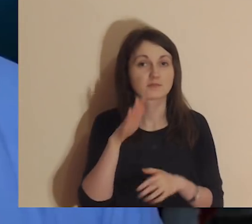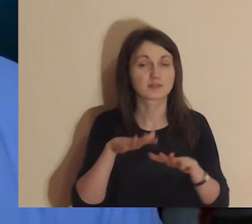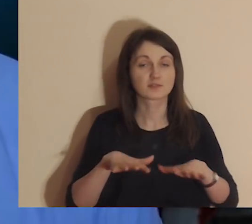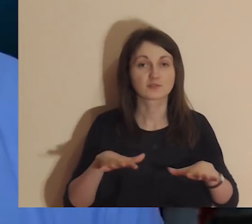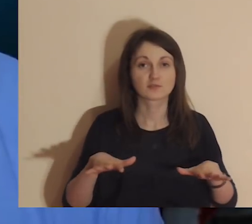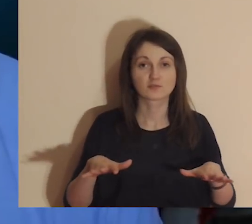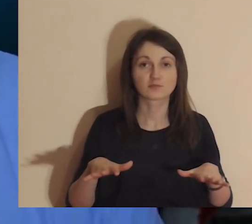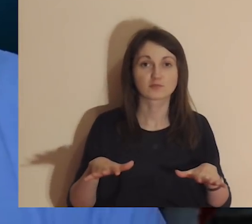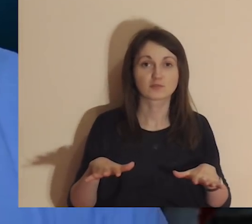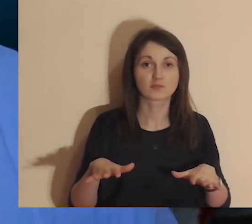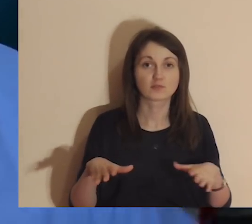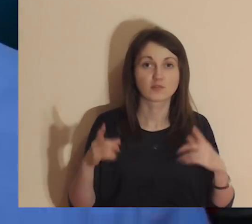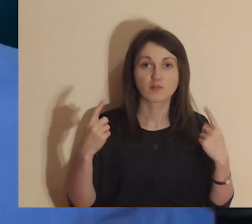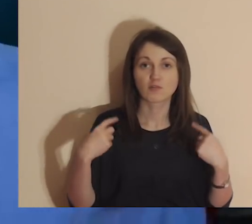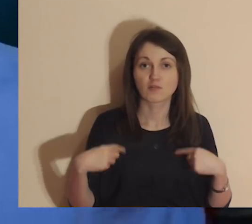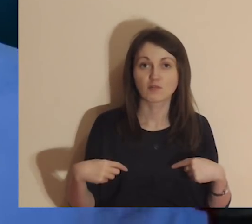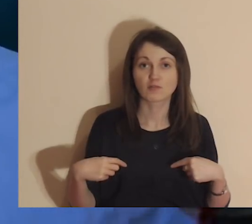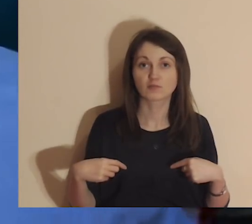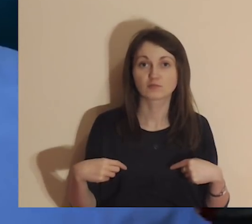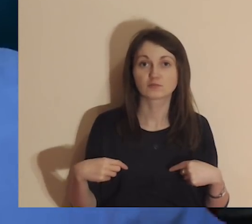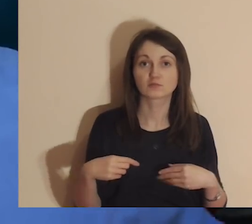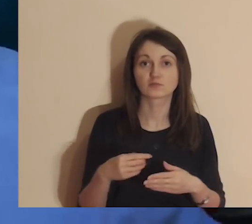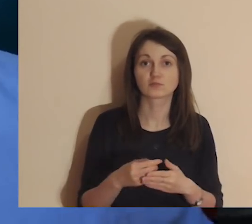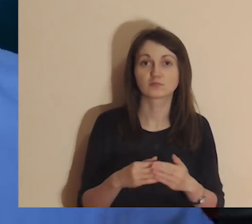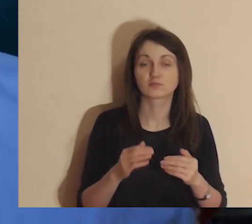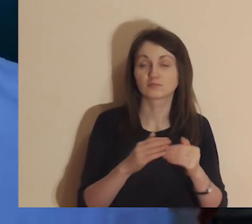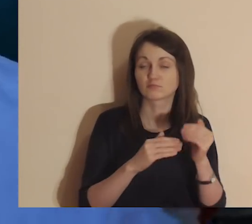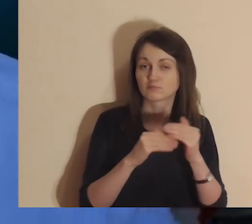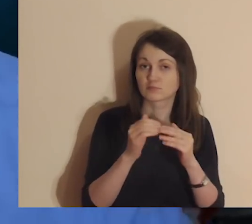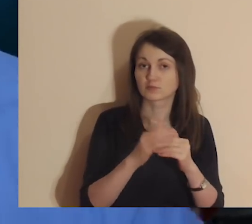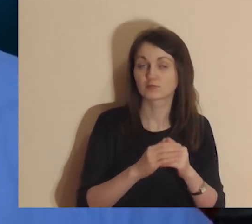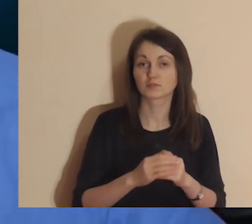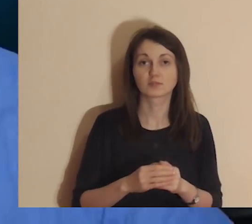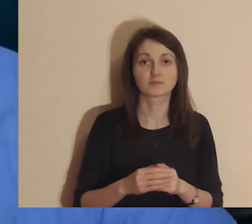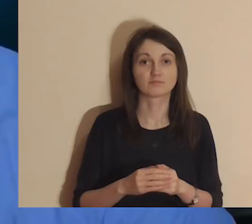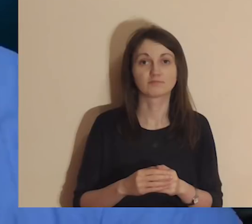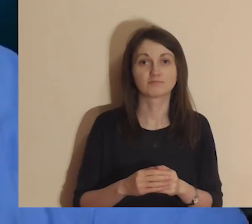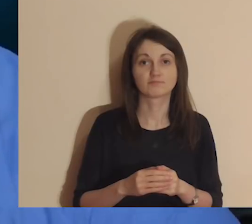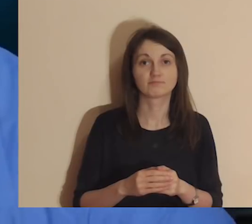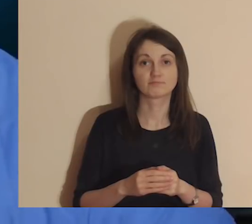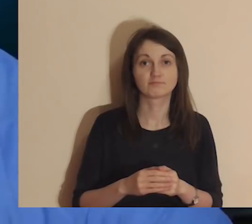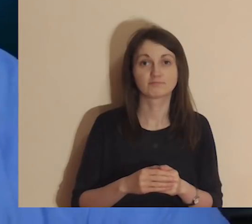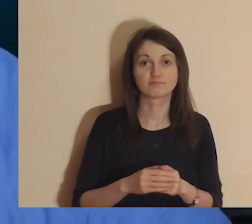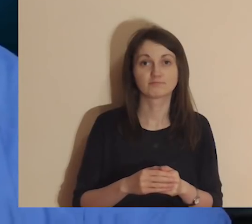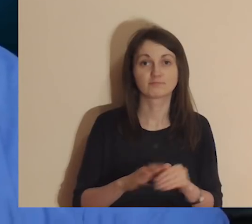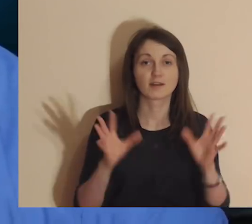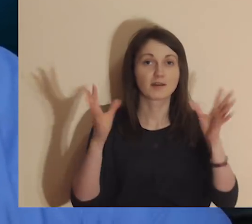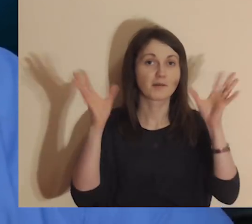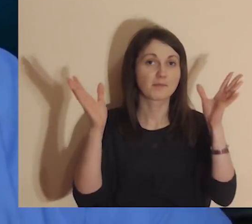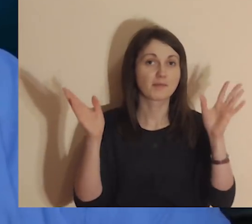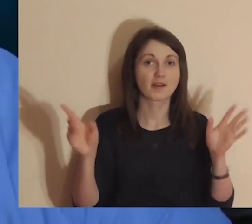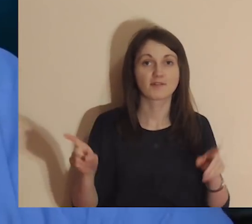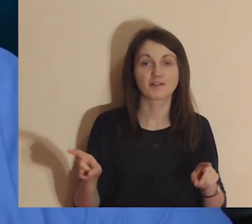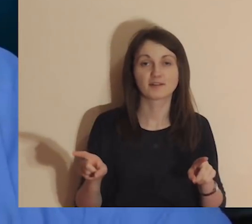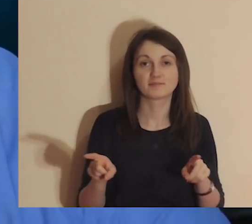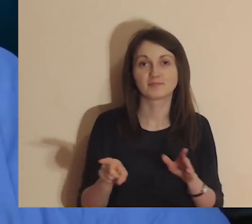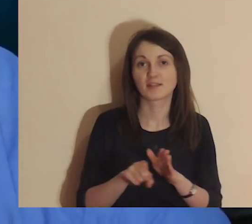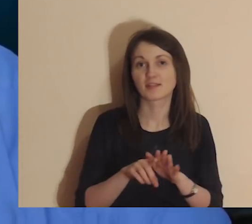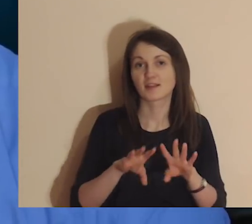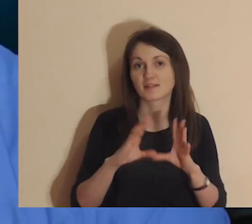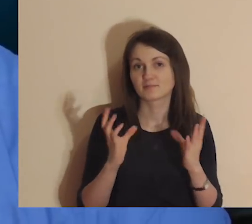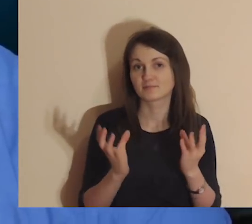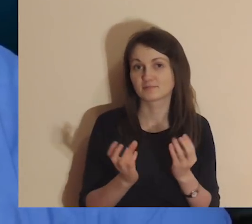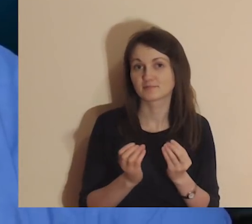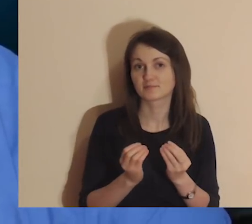i bardzo, bardzo wielu różnych elementów, na które składa się pogłębiarka. Więc wielkie brawa dla całego naszego